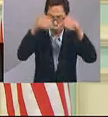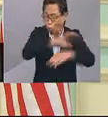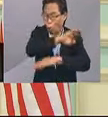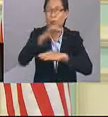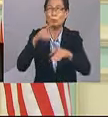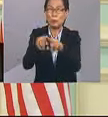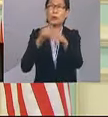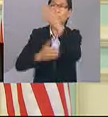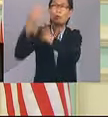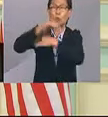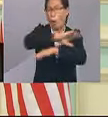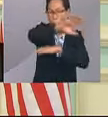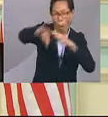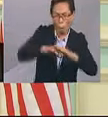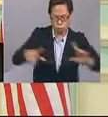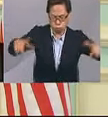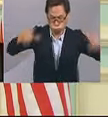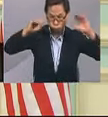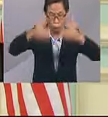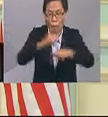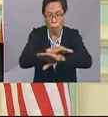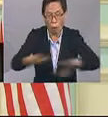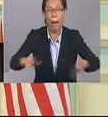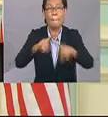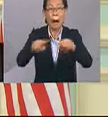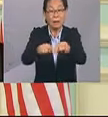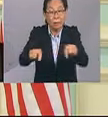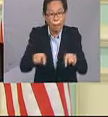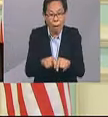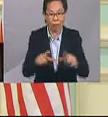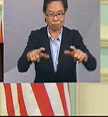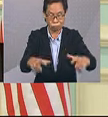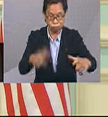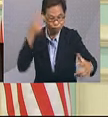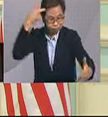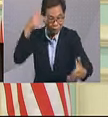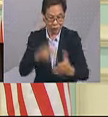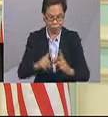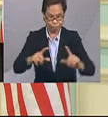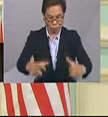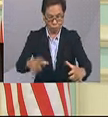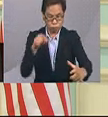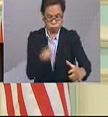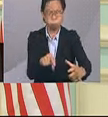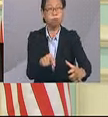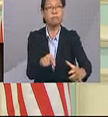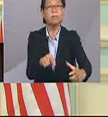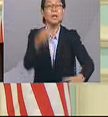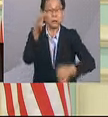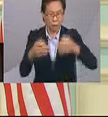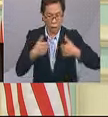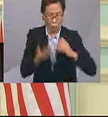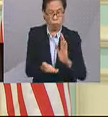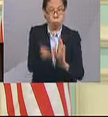seluruh Petaling, tetapi di kawasan-kawasan yang telah pun kita kena pasti. Dan jika ada